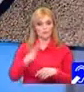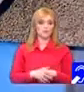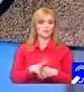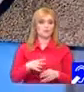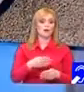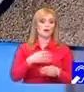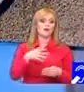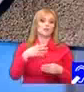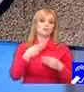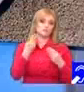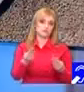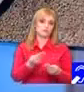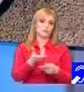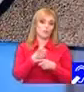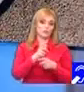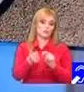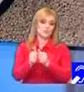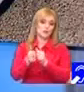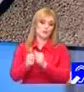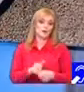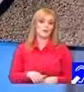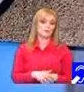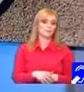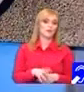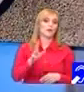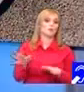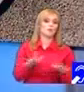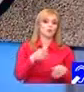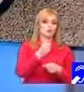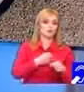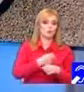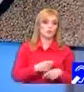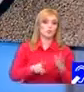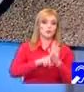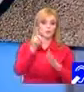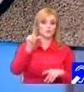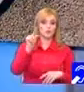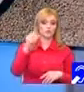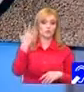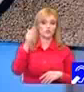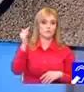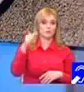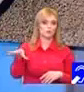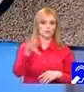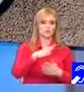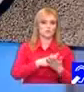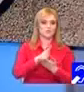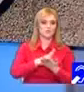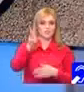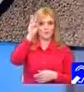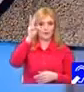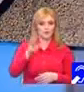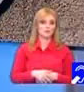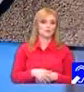pune la dispoziția lor o serie de materiale în care sunt descrise procedurile de lucru. Începând de luni, 5 februarie, toate serviciile